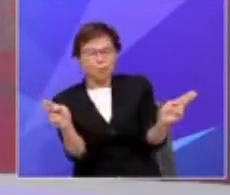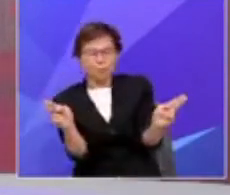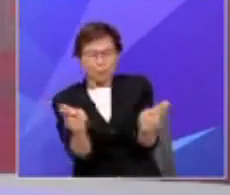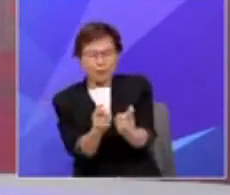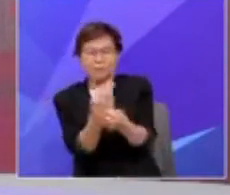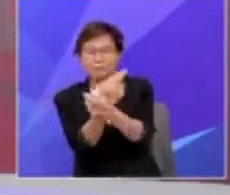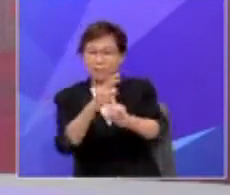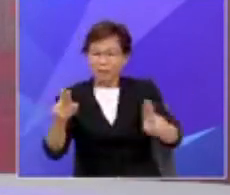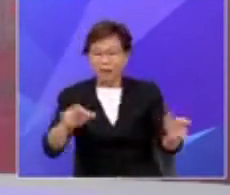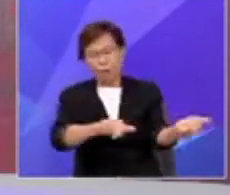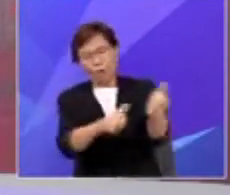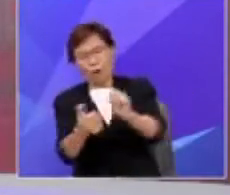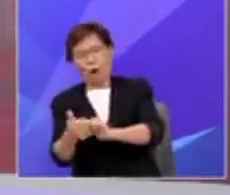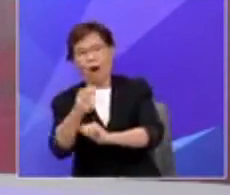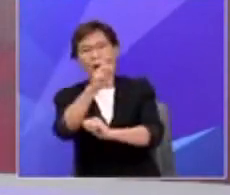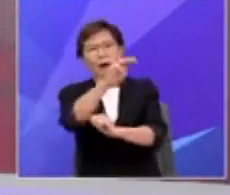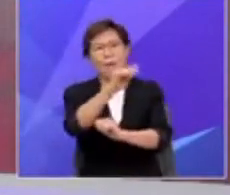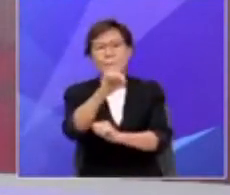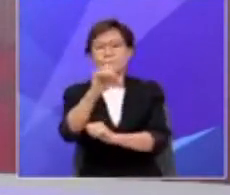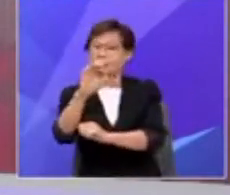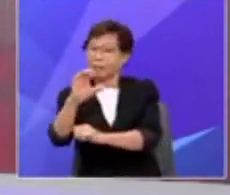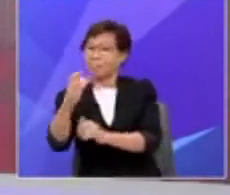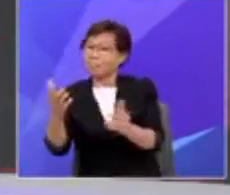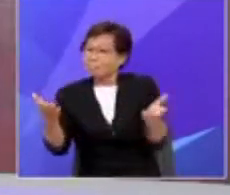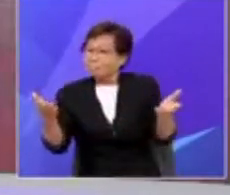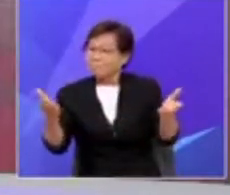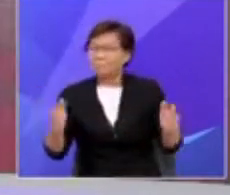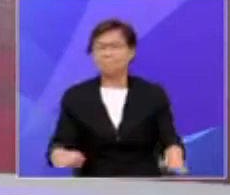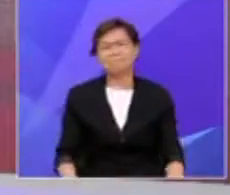yang disediakan oleh MD kini